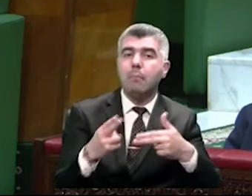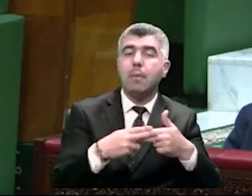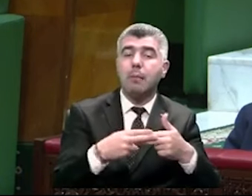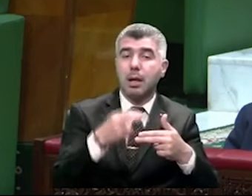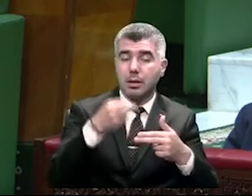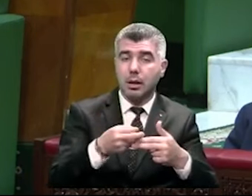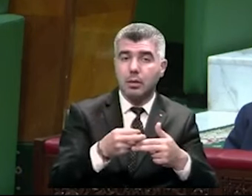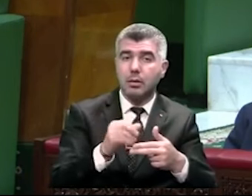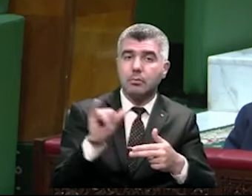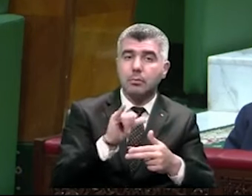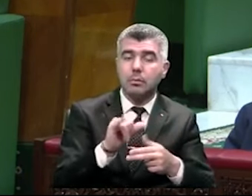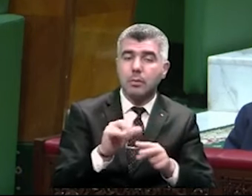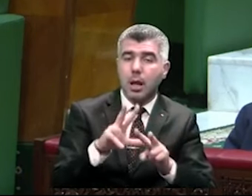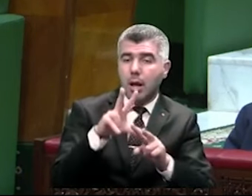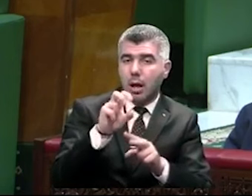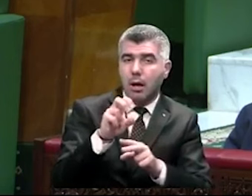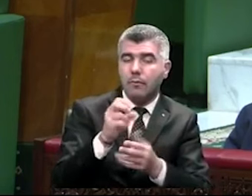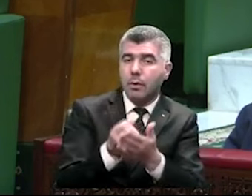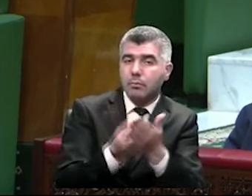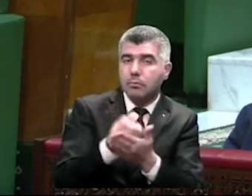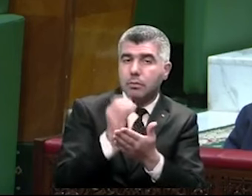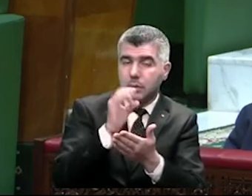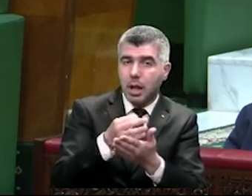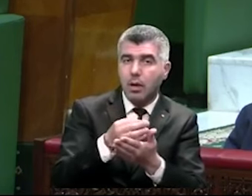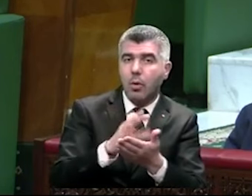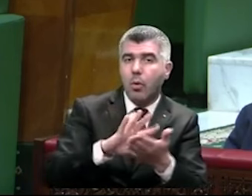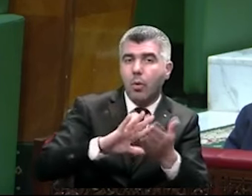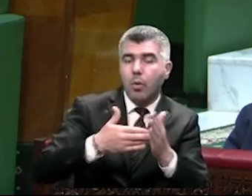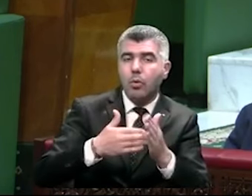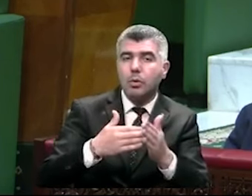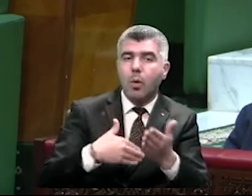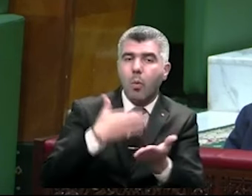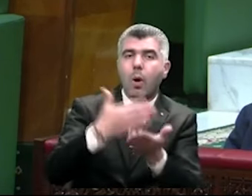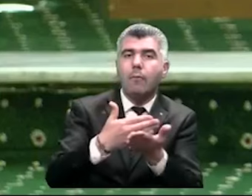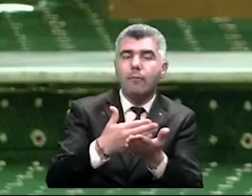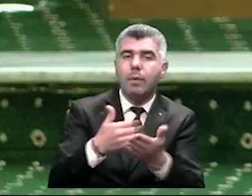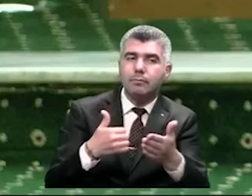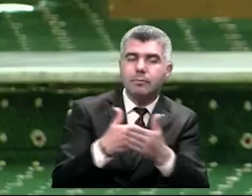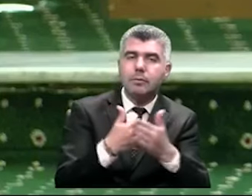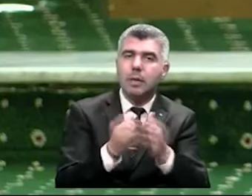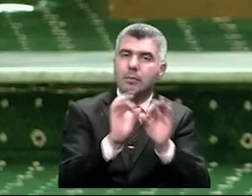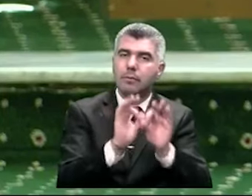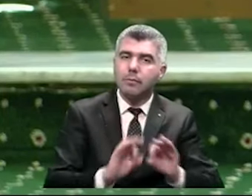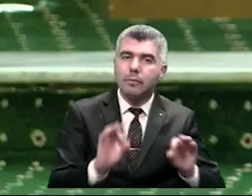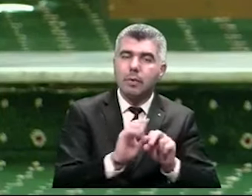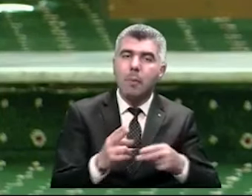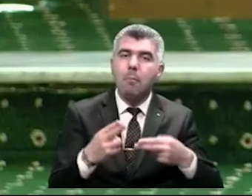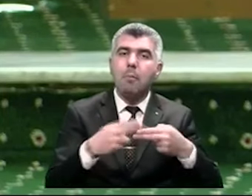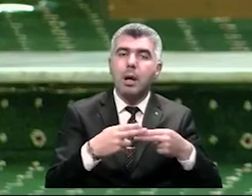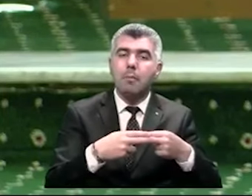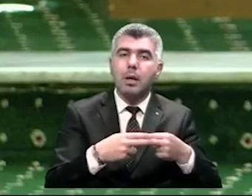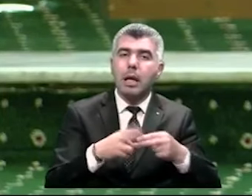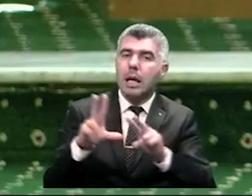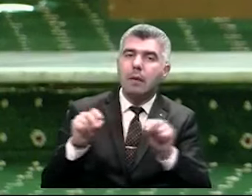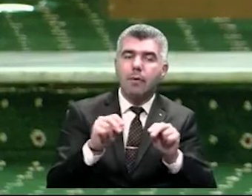المتجلى بالاساس في اكتساب المرشحين للمعرفه والمهارات وكذا الحد من زيف حوادث السير وجعل رخصه السياقه المغربيه تضاهي